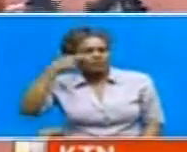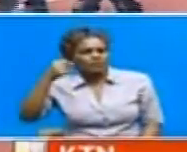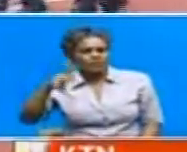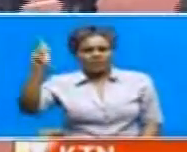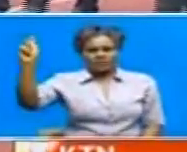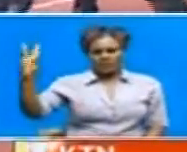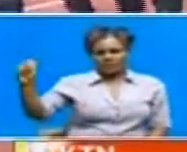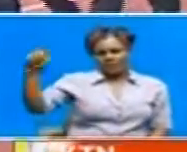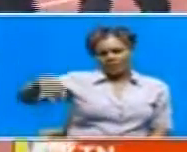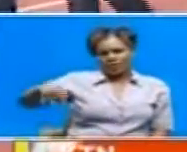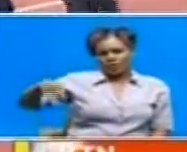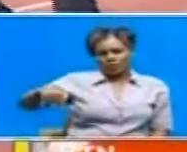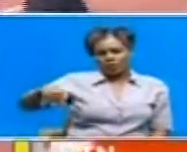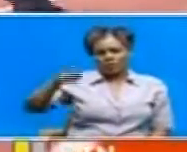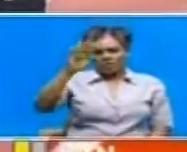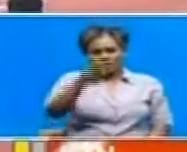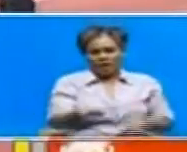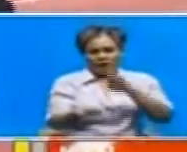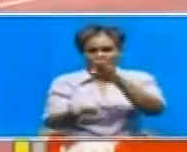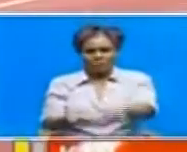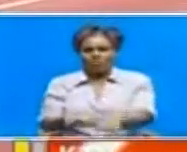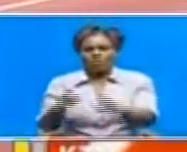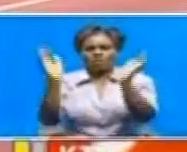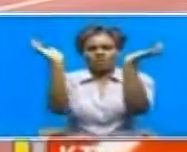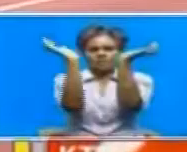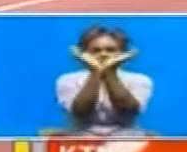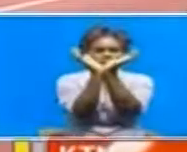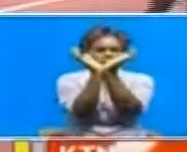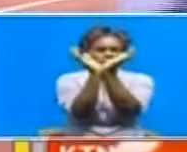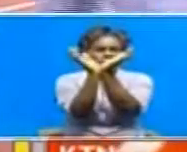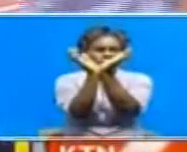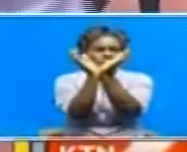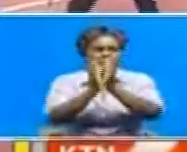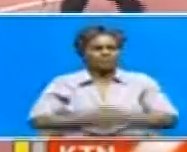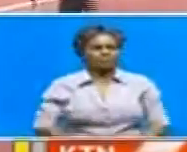KTN leo kutoka uga wa michezo wa Nyayo, Nairobi.